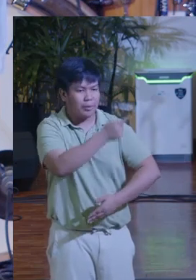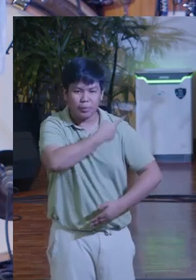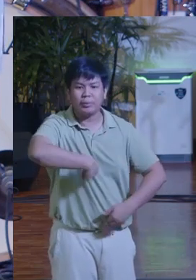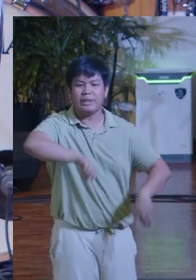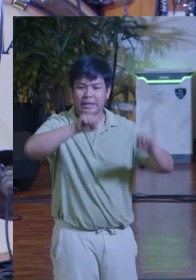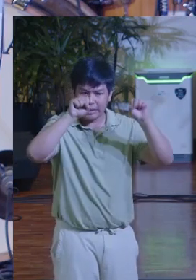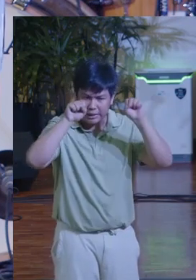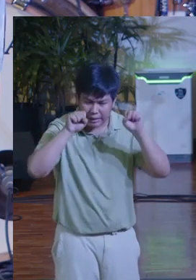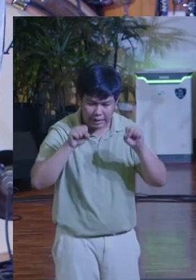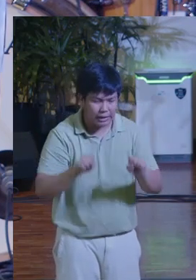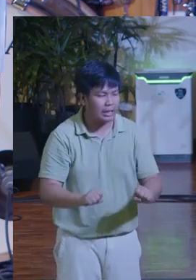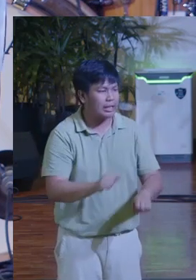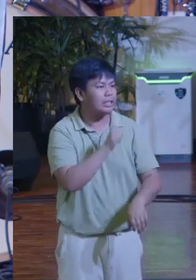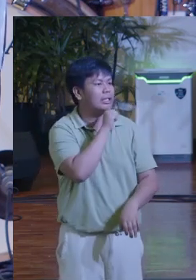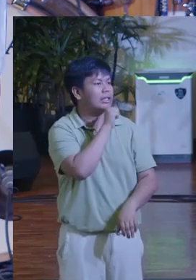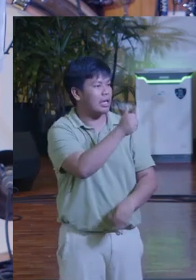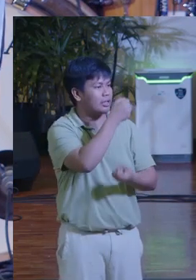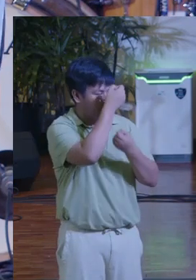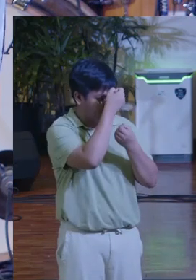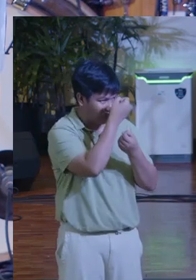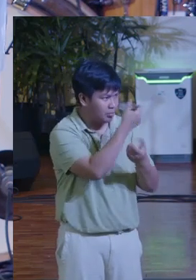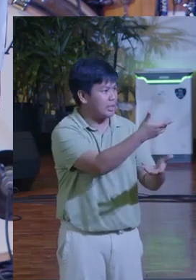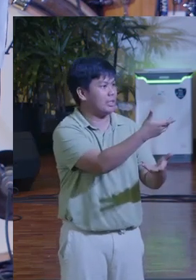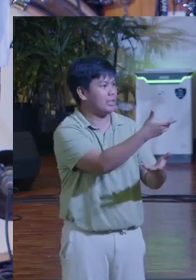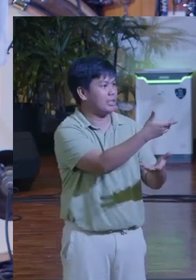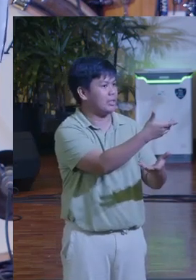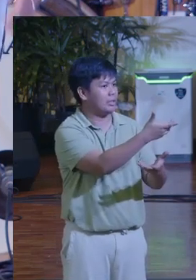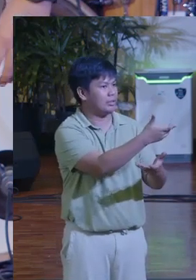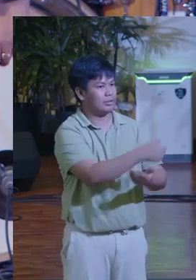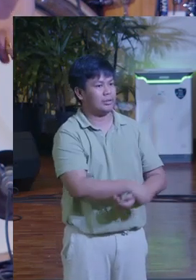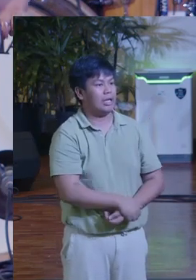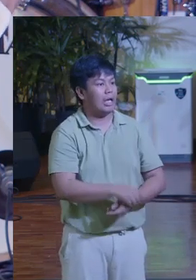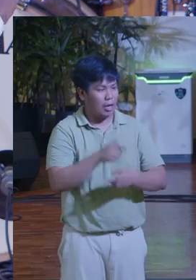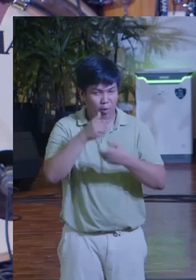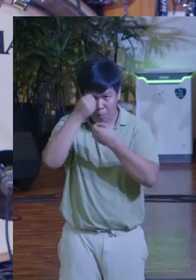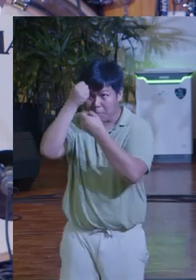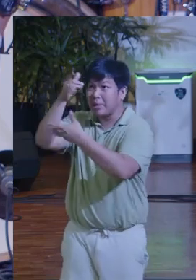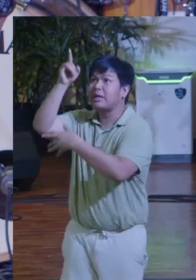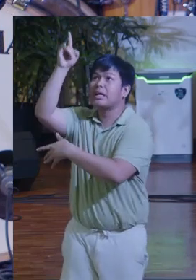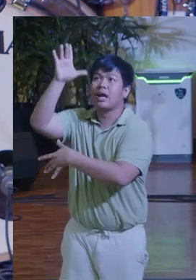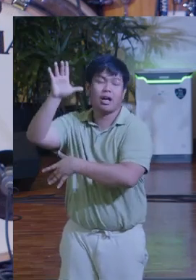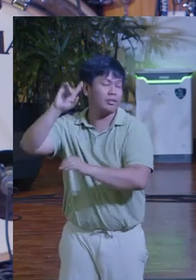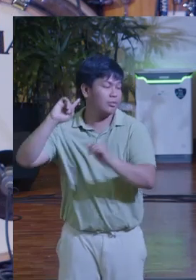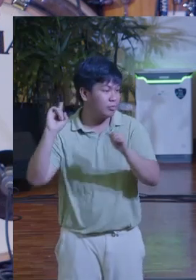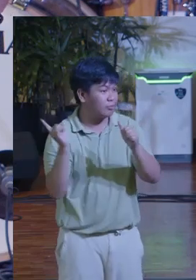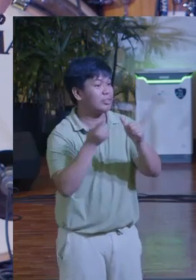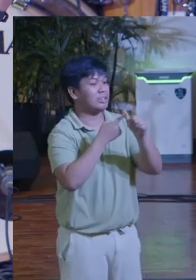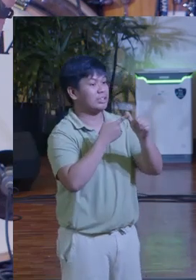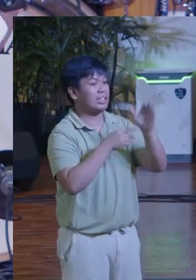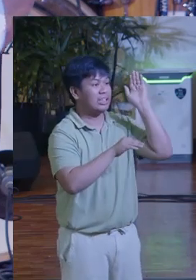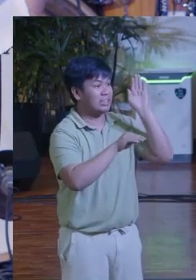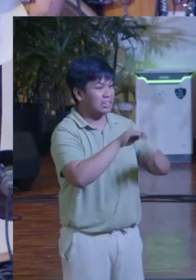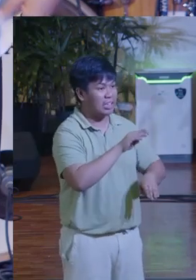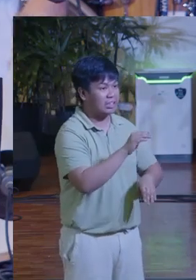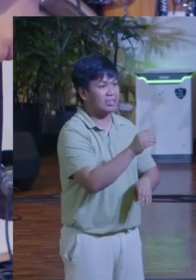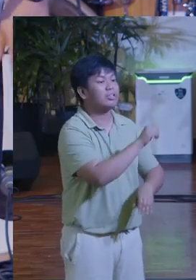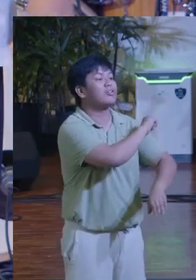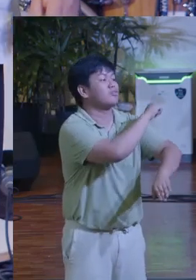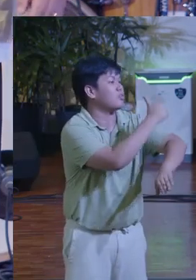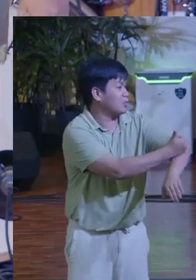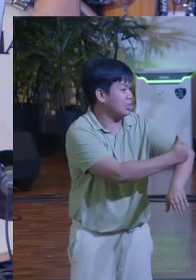maaari silang hindi sundin. O wag niyong palawakin yung exception na yon.